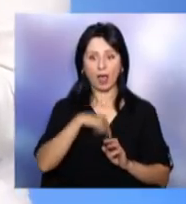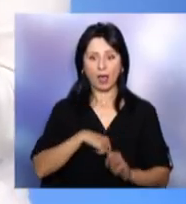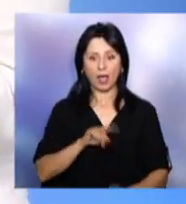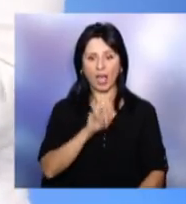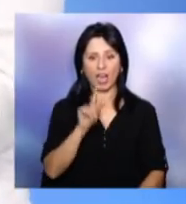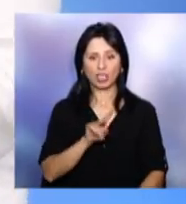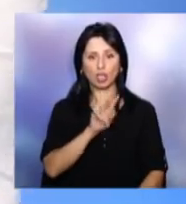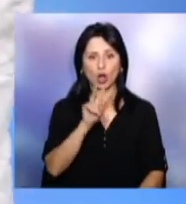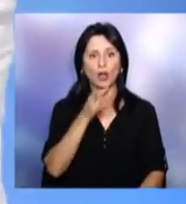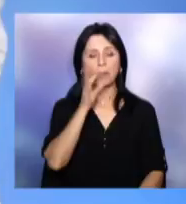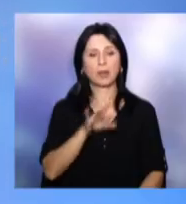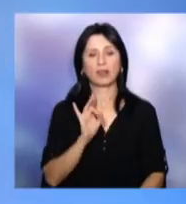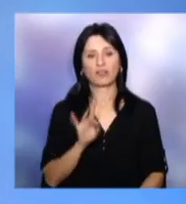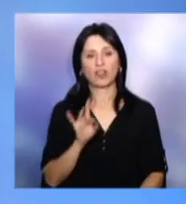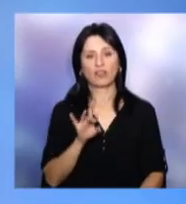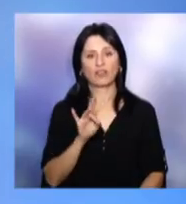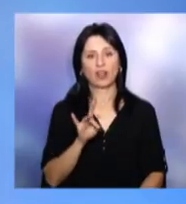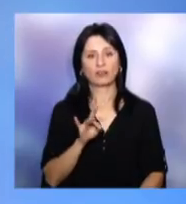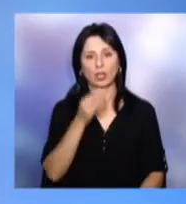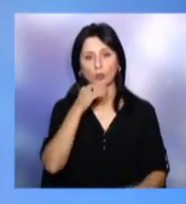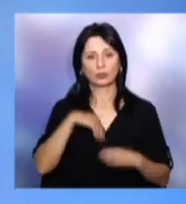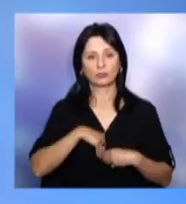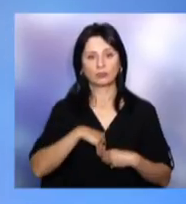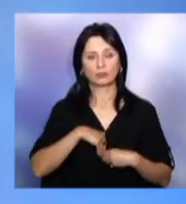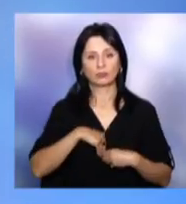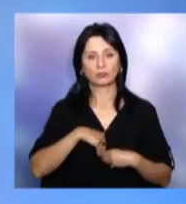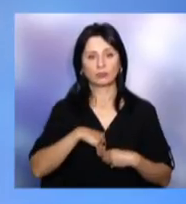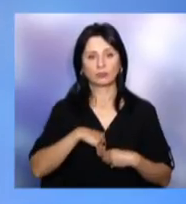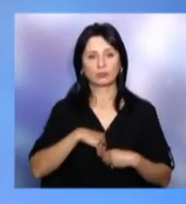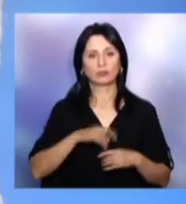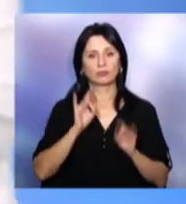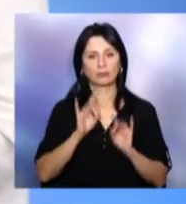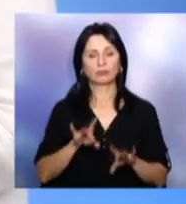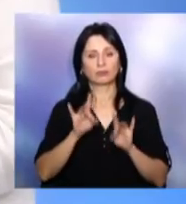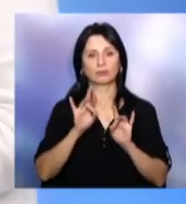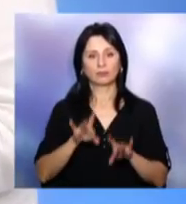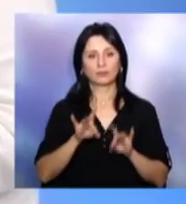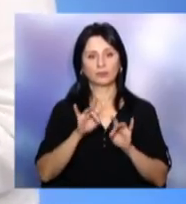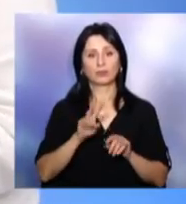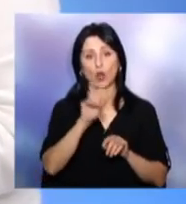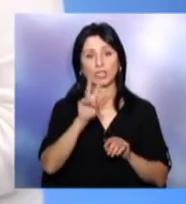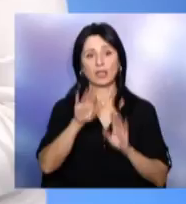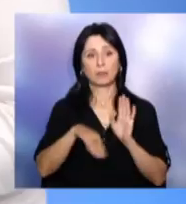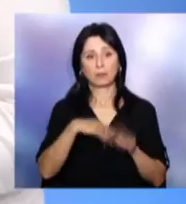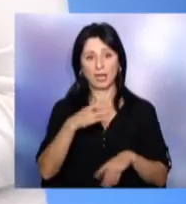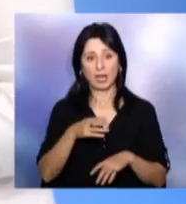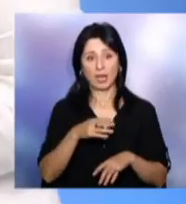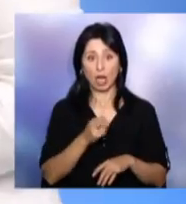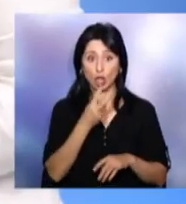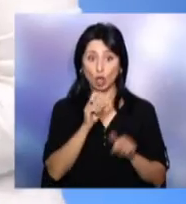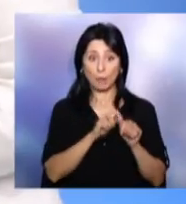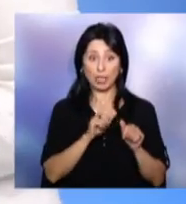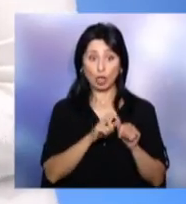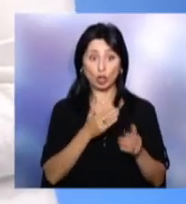საათის შემდეგ, იმიტომ რომ საკვები არის კუჭში და გაღიზიანდება კუჭის ლორწოვანი და შესაბამისად იწყება ტკივილი. ხოლო 12